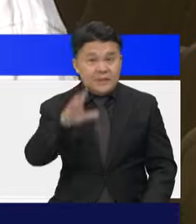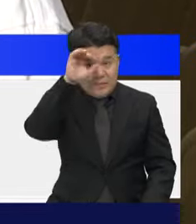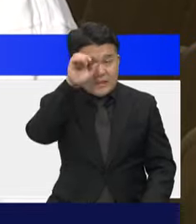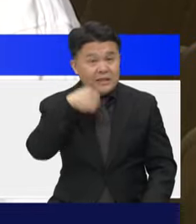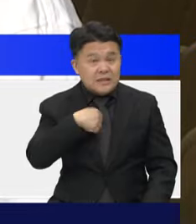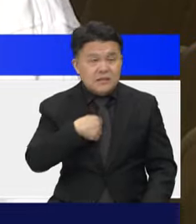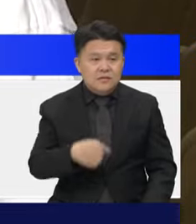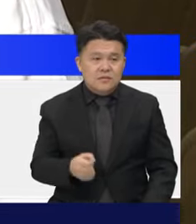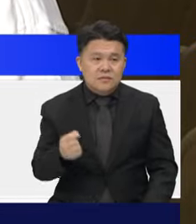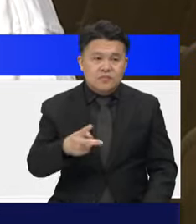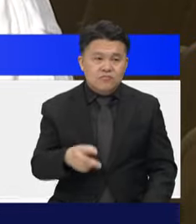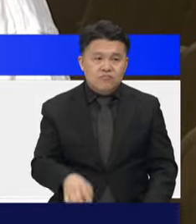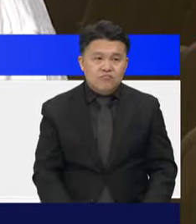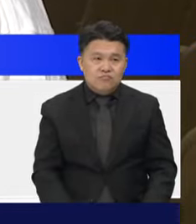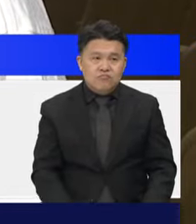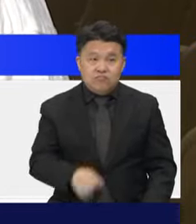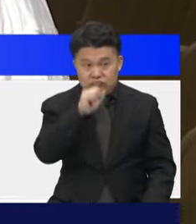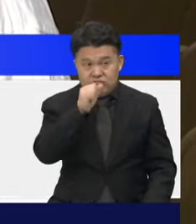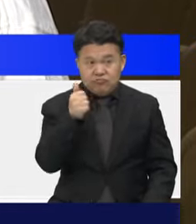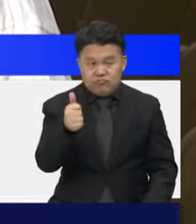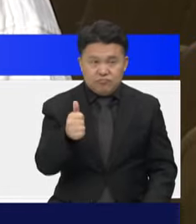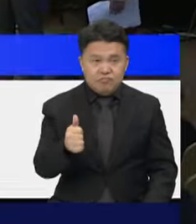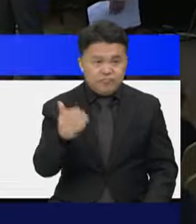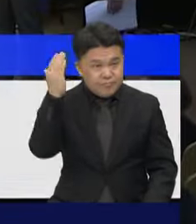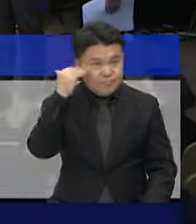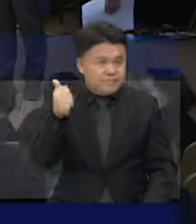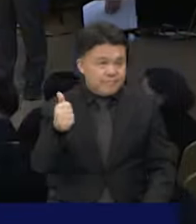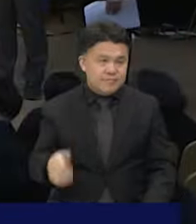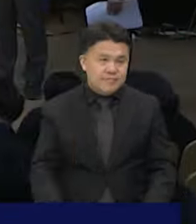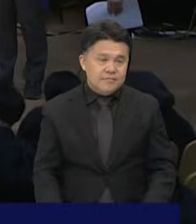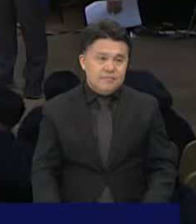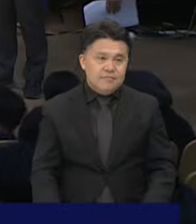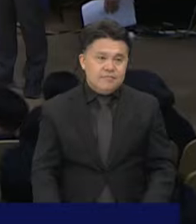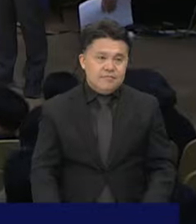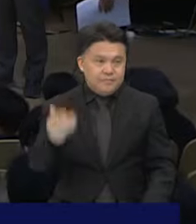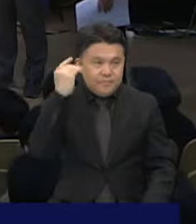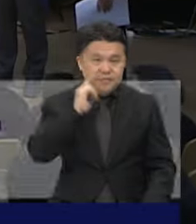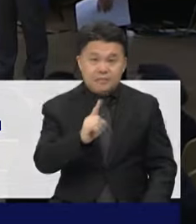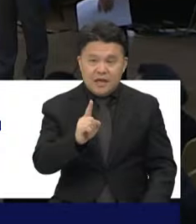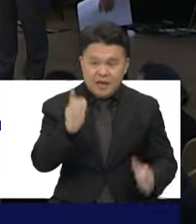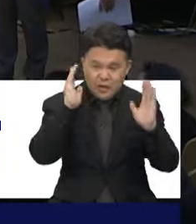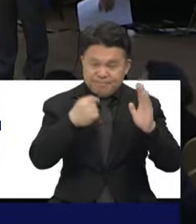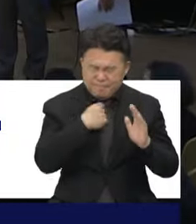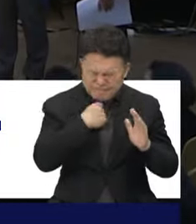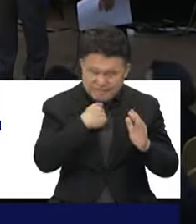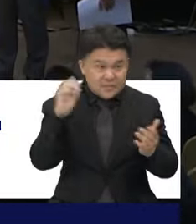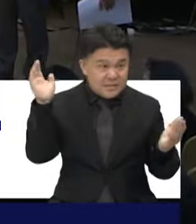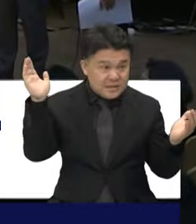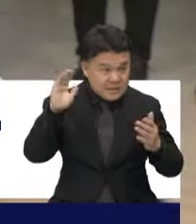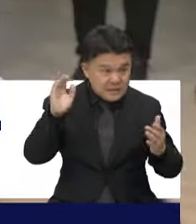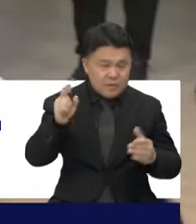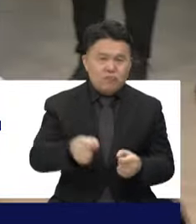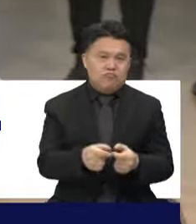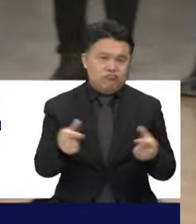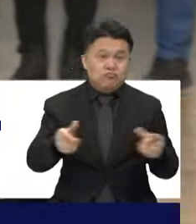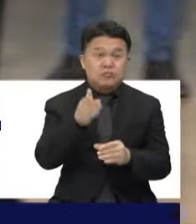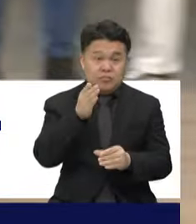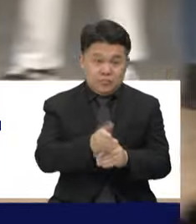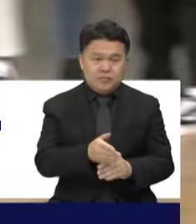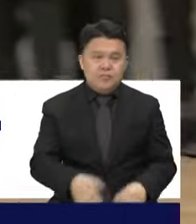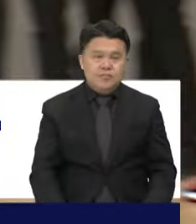알바도 할 수 있고 기본은 너무 좋아요. 한국은. 때문에 한국어 수업을 희망하는 외국인 유학생들도 늘어나고